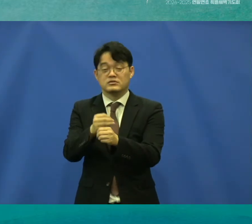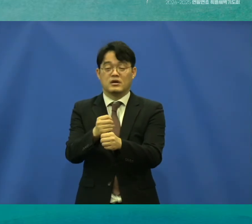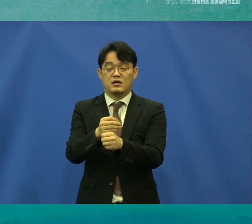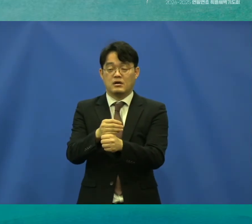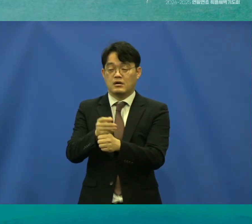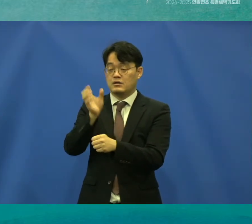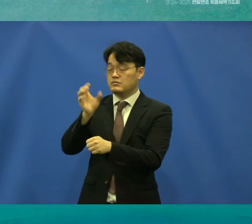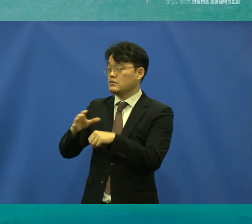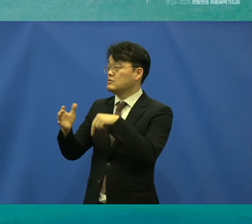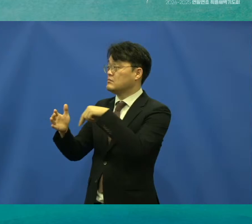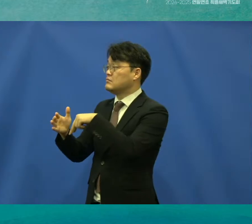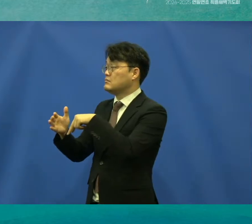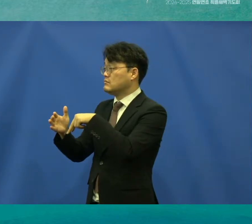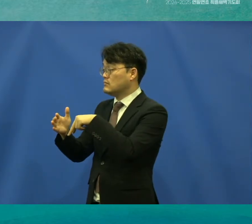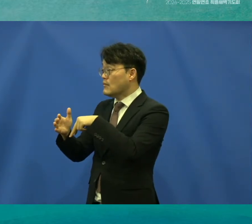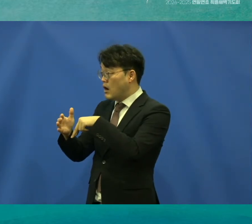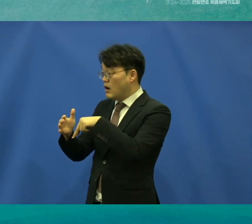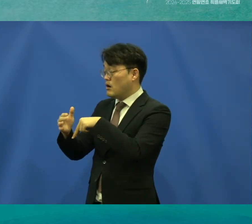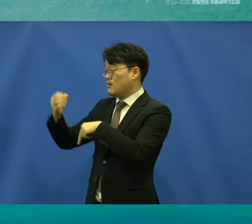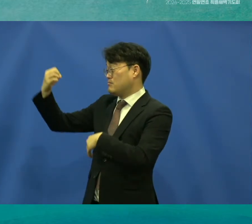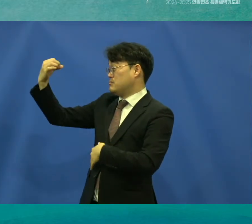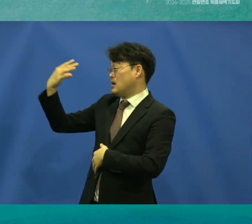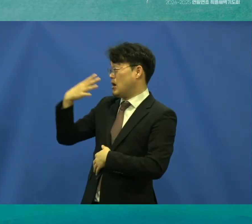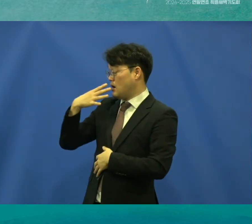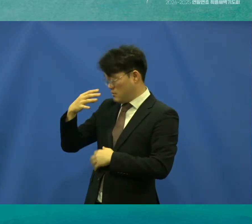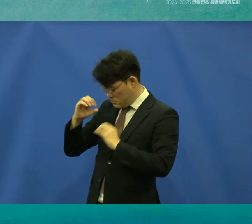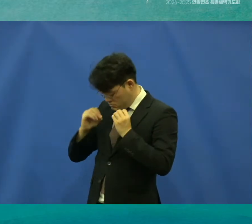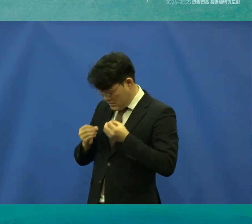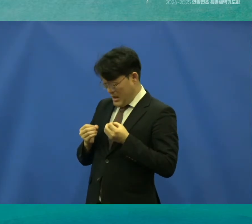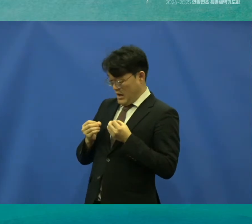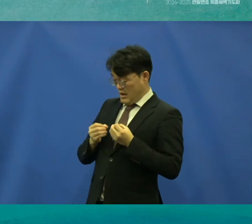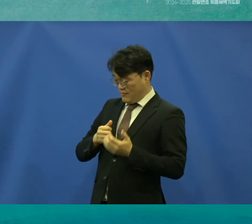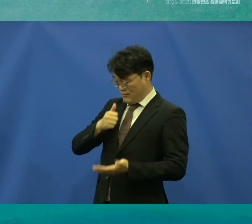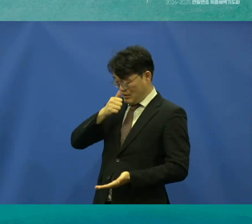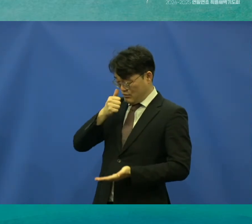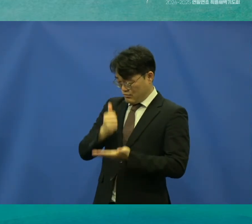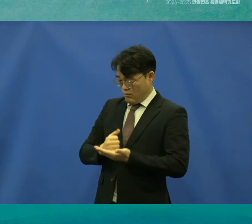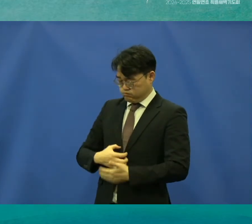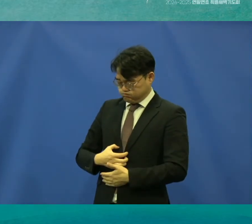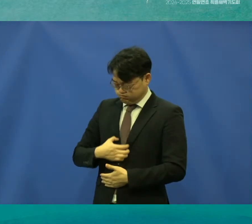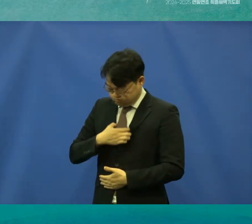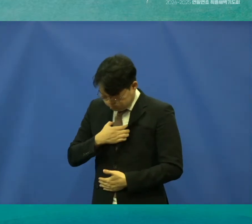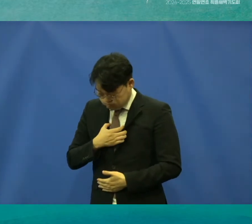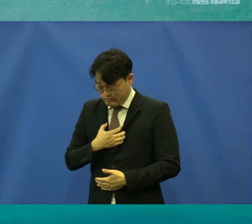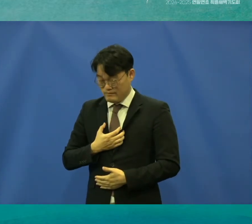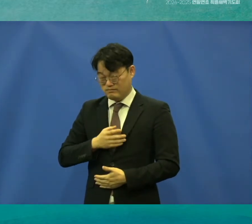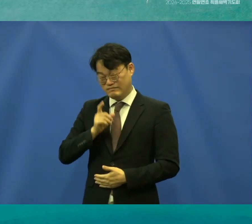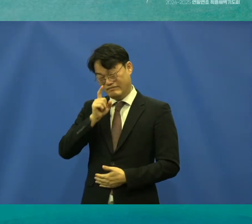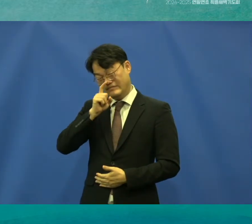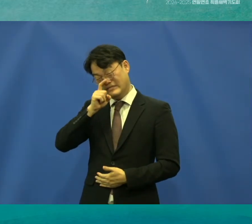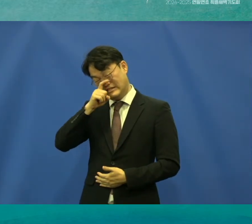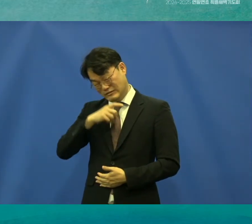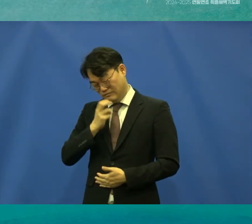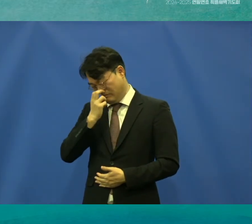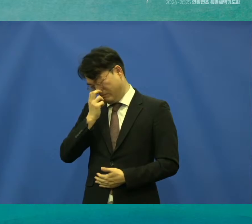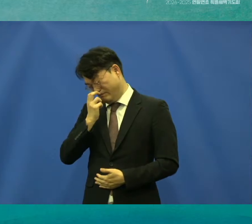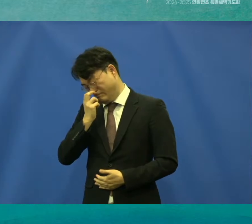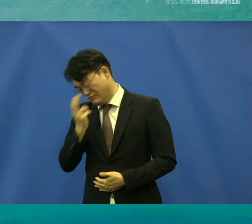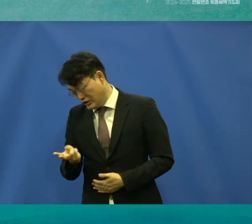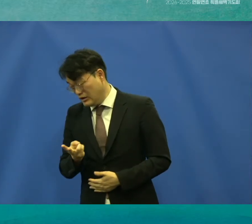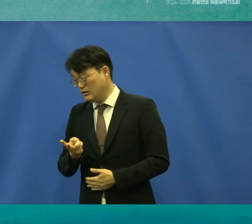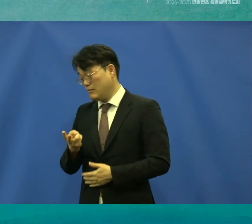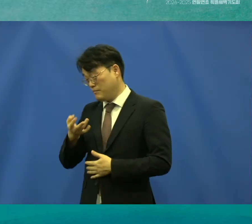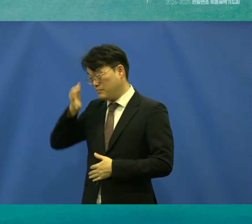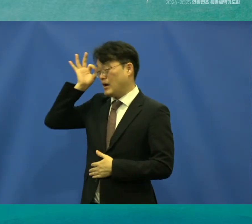그러면서 피할 수 없는 그 하나님의 은혜, 그래서 내 죄가 크게 느껴질수록 하나님의 은혜의 빛은